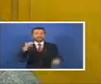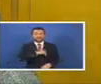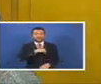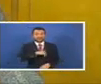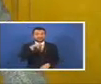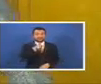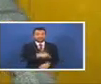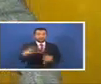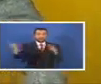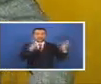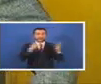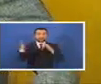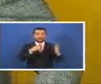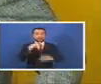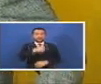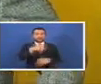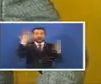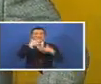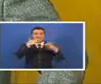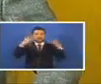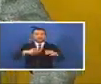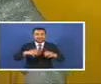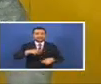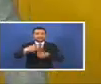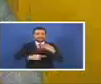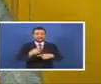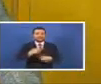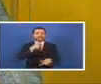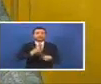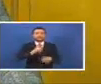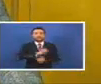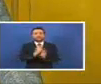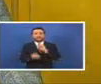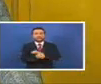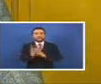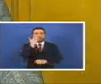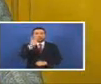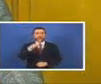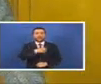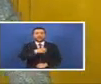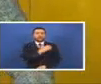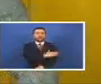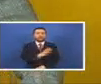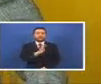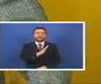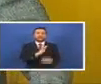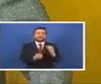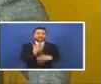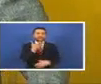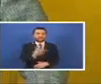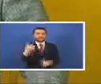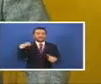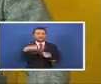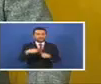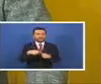sanılan o fırtına, o kara kış yerini birdenbire tabiatın kendini yeniden var ettiği,